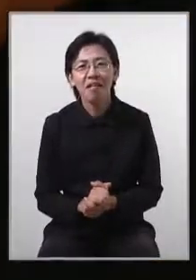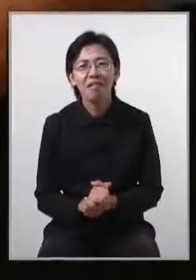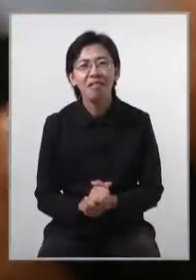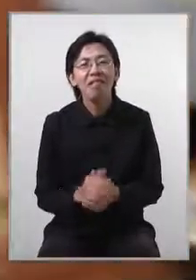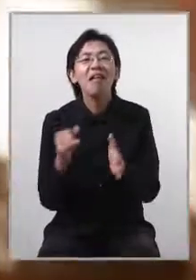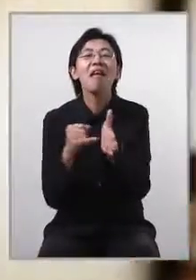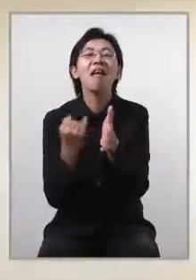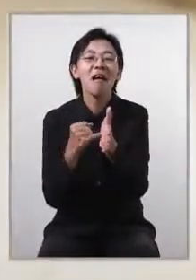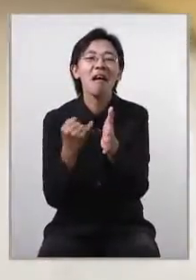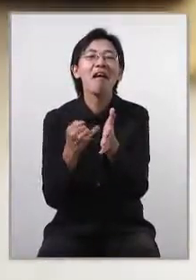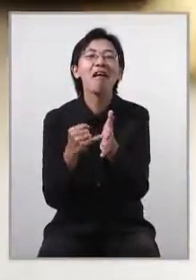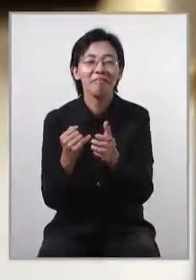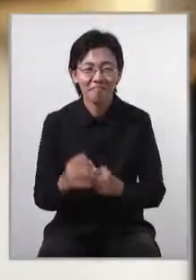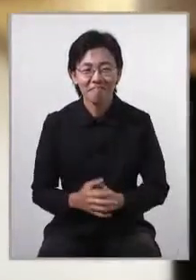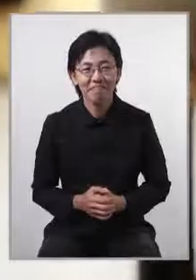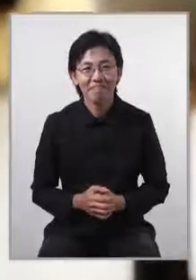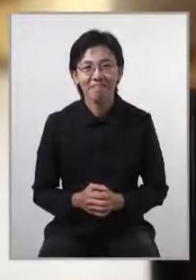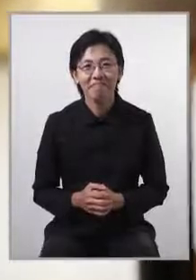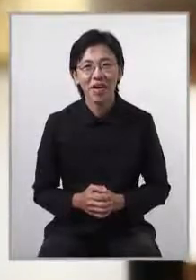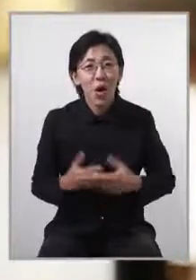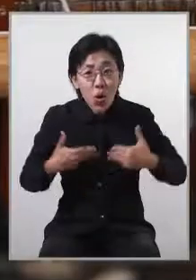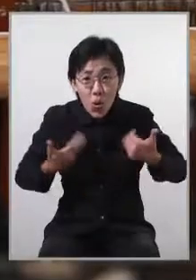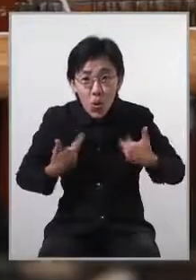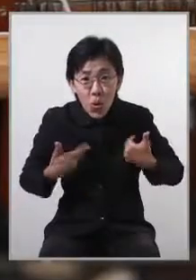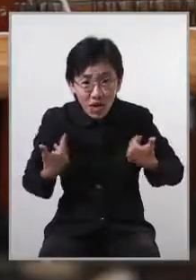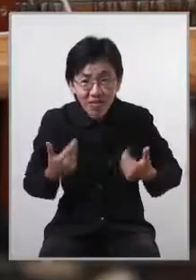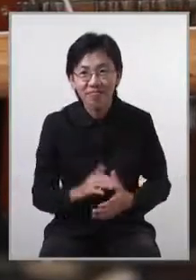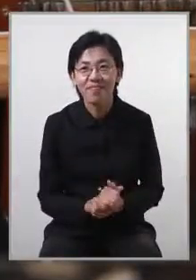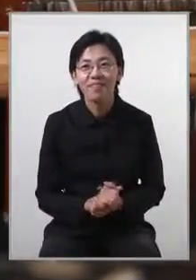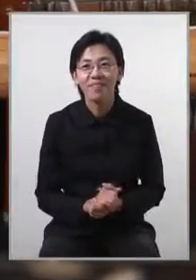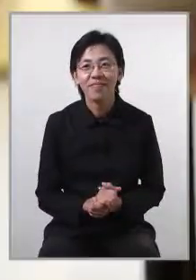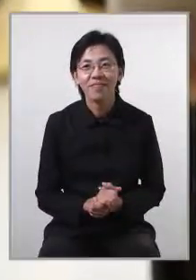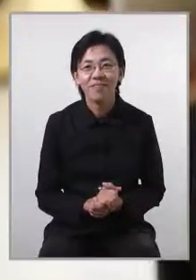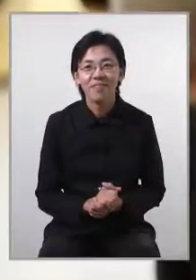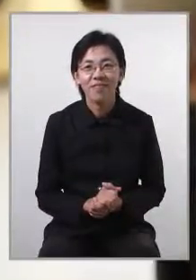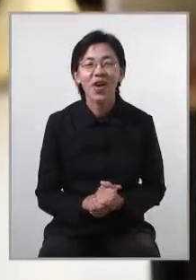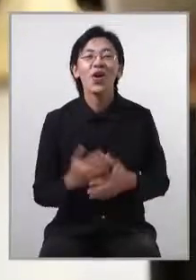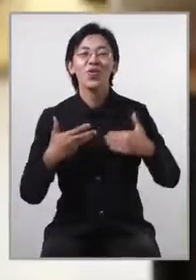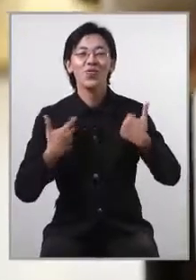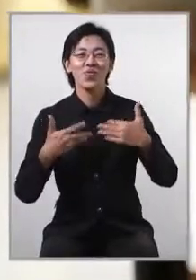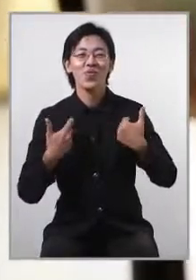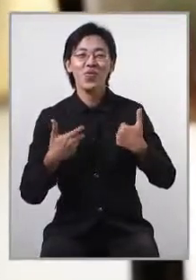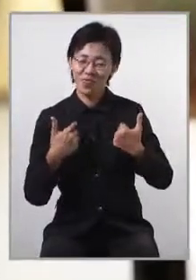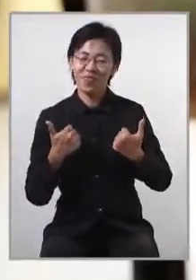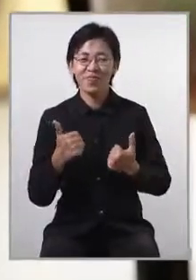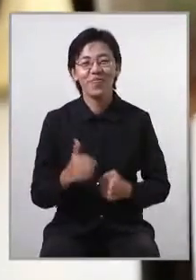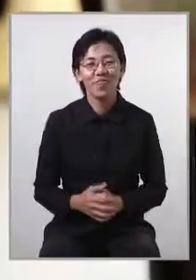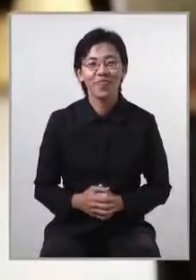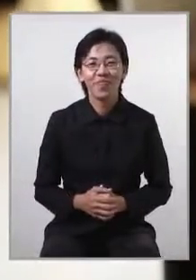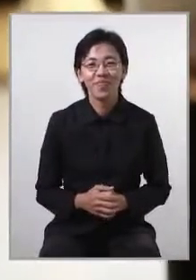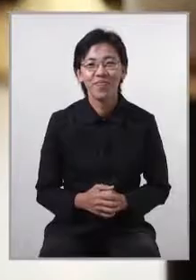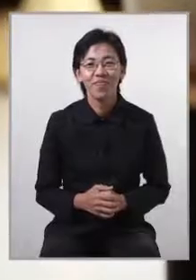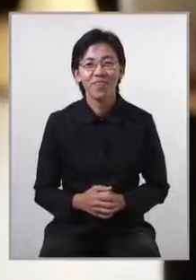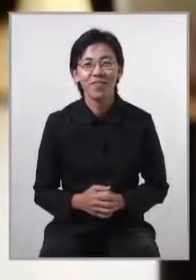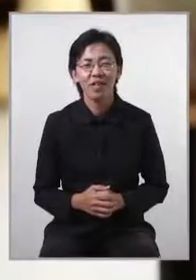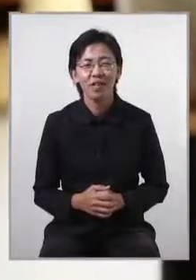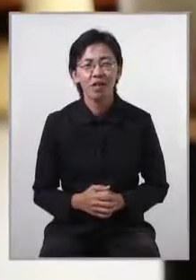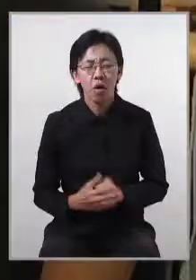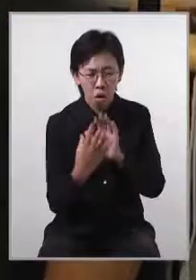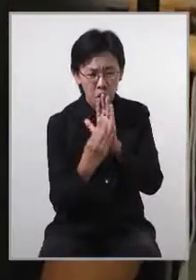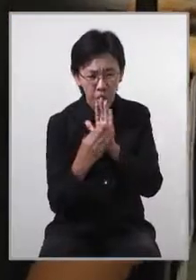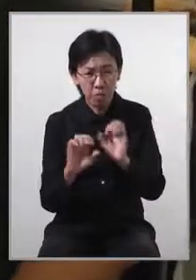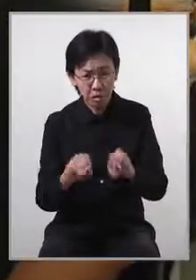ง่าย เนาะสนุกไหมครับสนุกดีใช่ไหมครับเรียนนานไหมครับคุณ